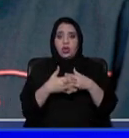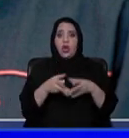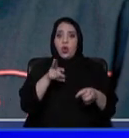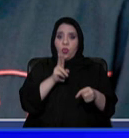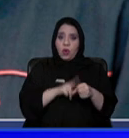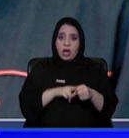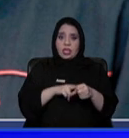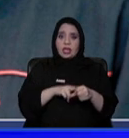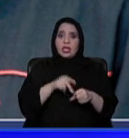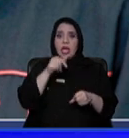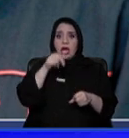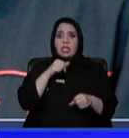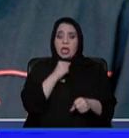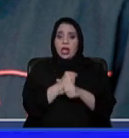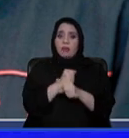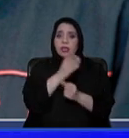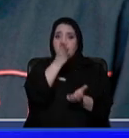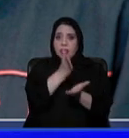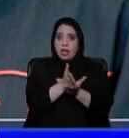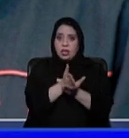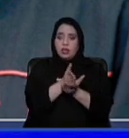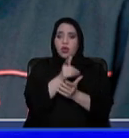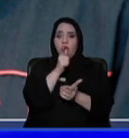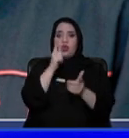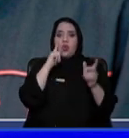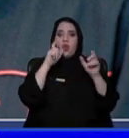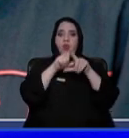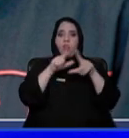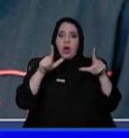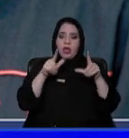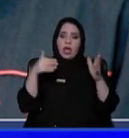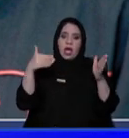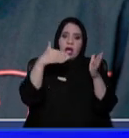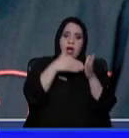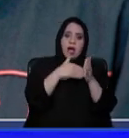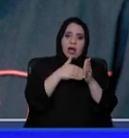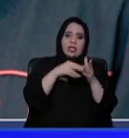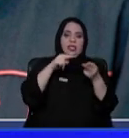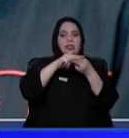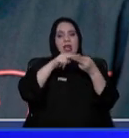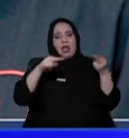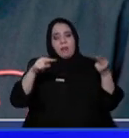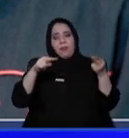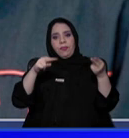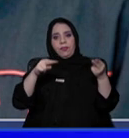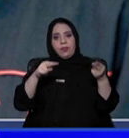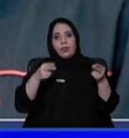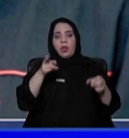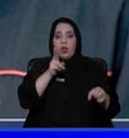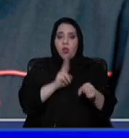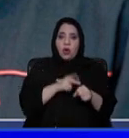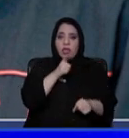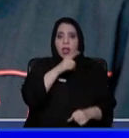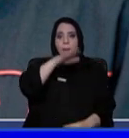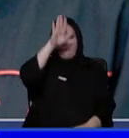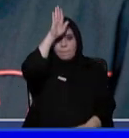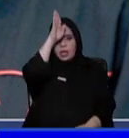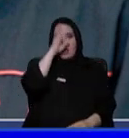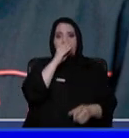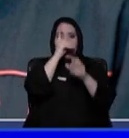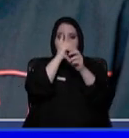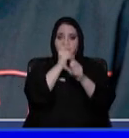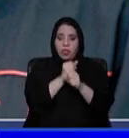بكل عمل جاد وشاق يخرج من حماة السلام. وجلالة الملك